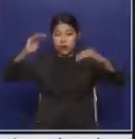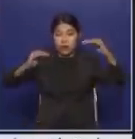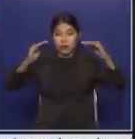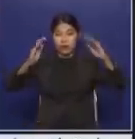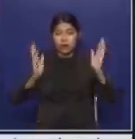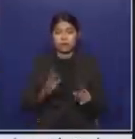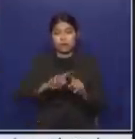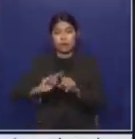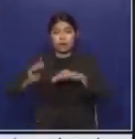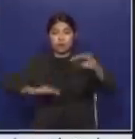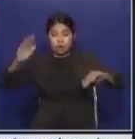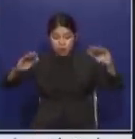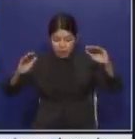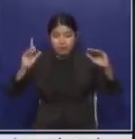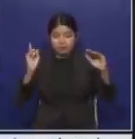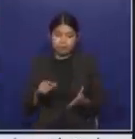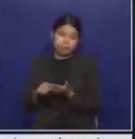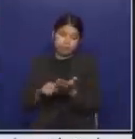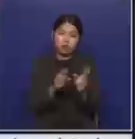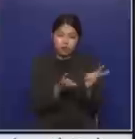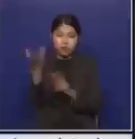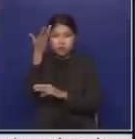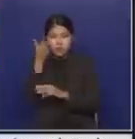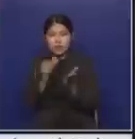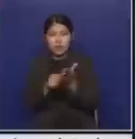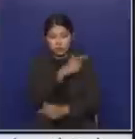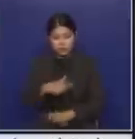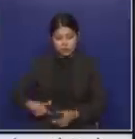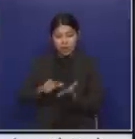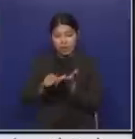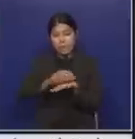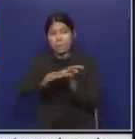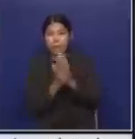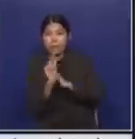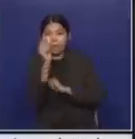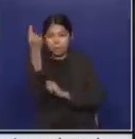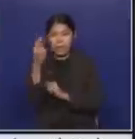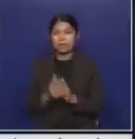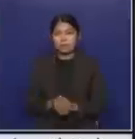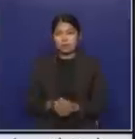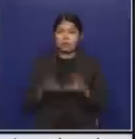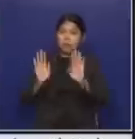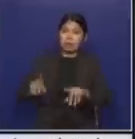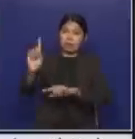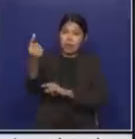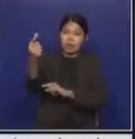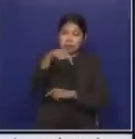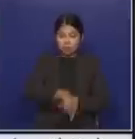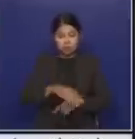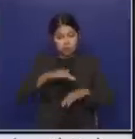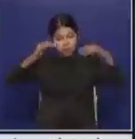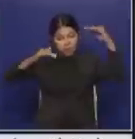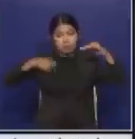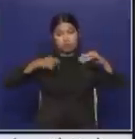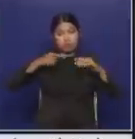การหลายท่านอ้ะได้ออกมานำเสนอแนวคิดในการปฏิรูปสถาบันในอีกรูปแบบนึงที่แตกต่างก็จะพวกเขาซึ่งก็เป็น